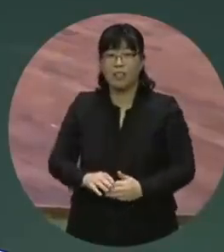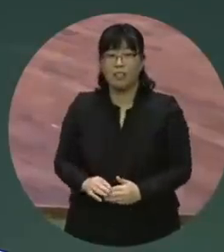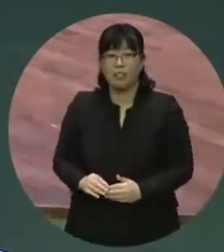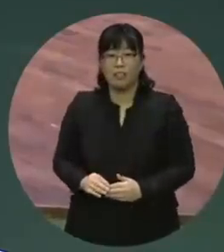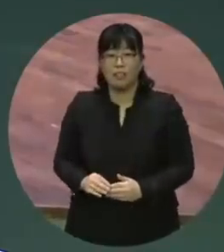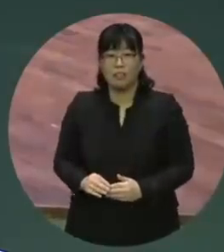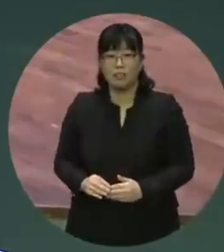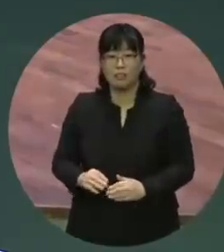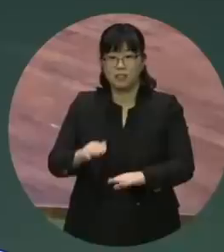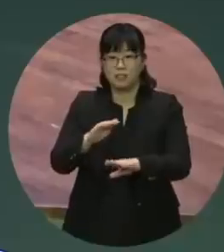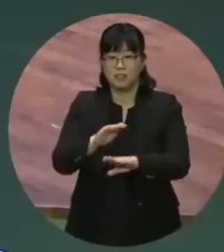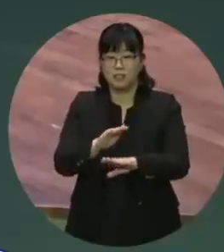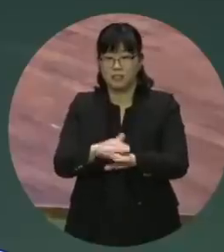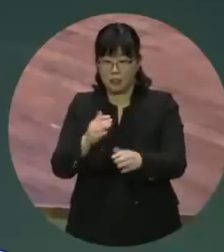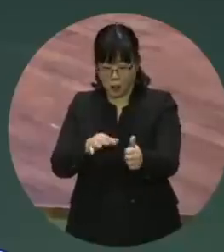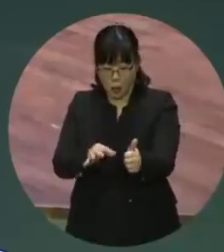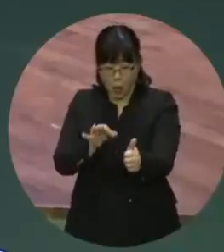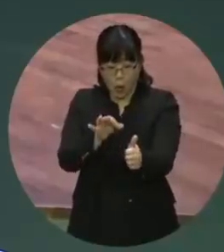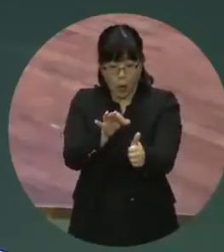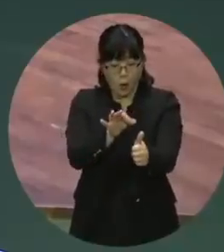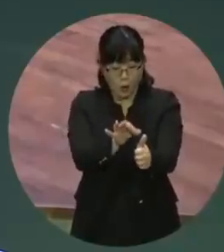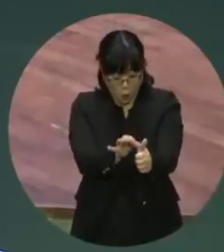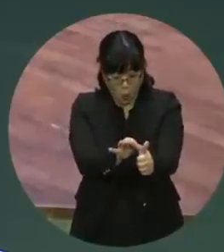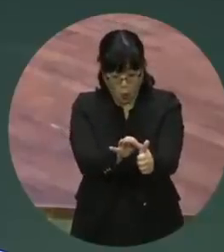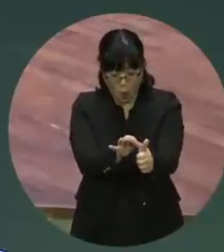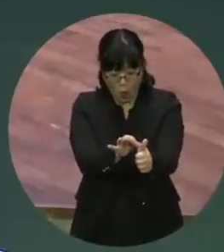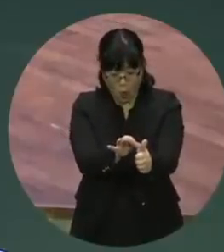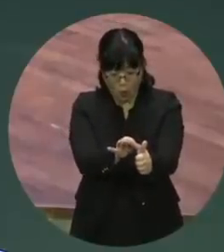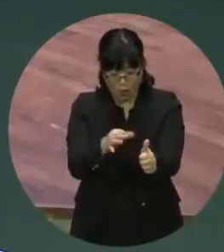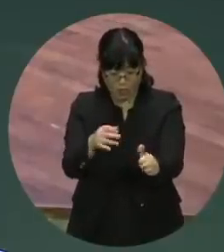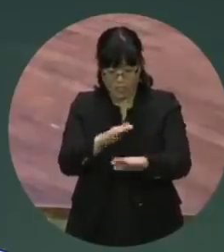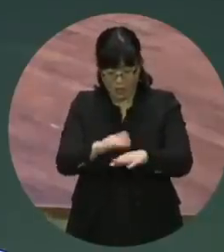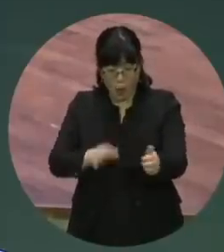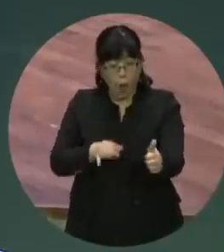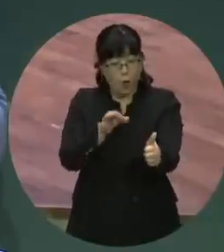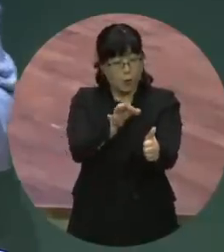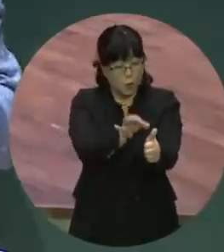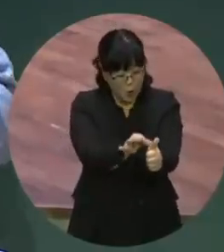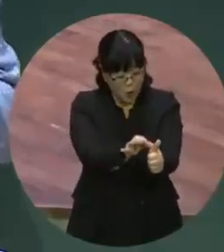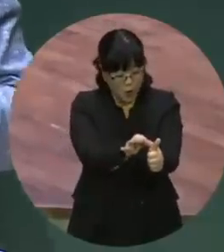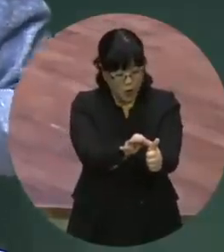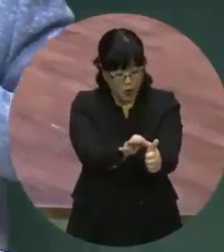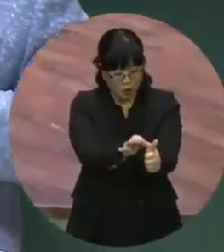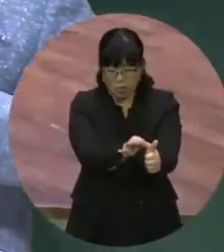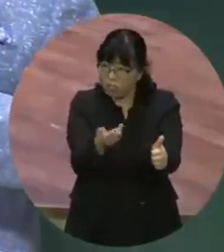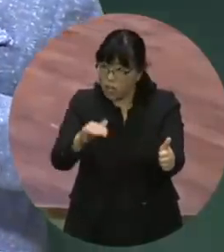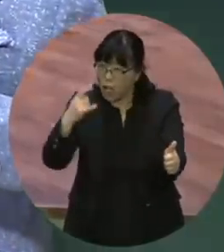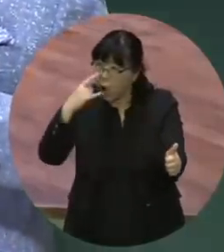엄마가 가지고 다 줄게. 그러니까 뭐라 하냐니까, 됐어.